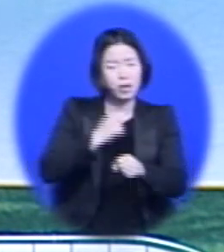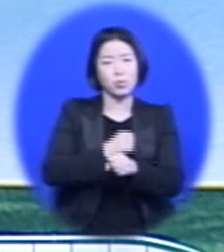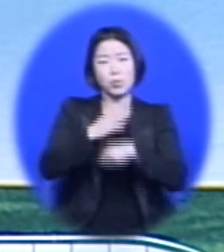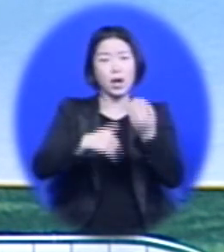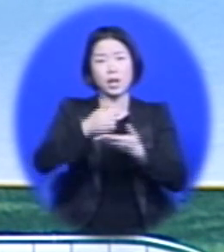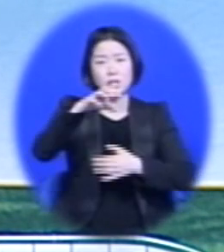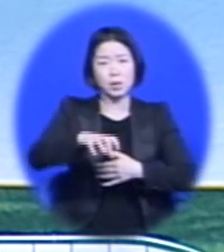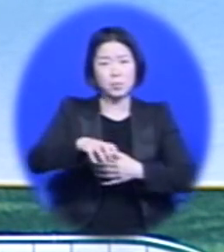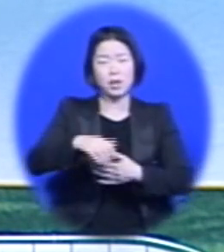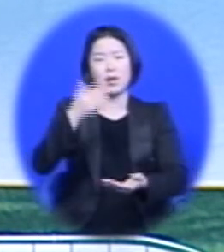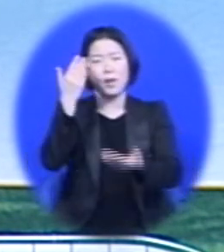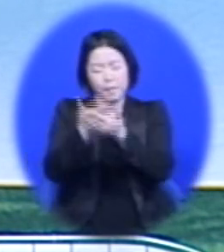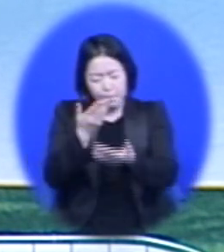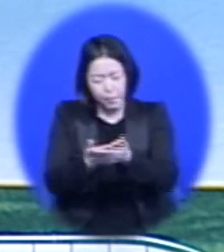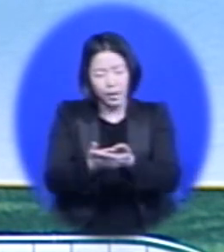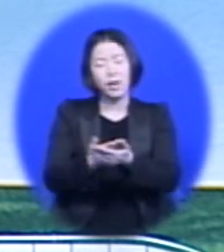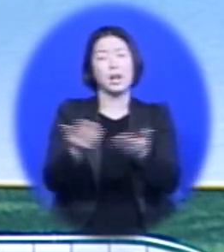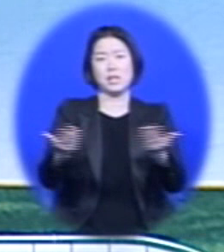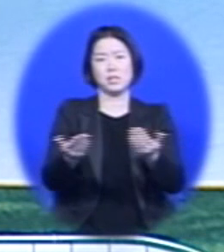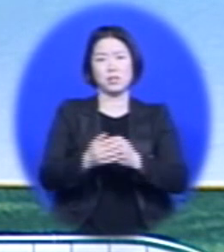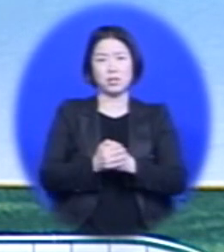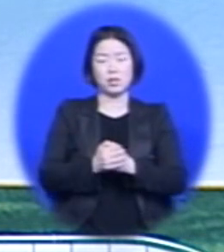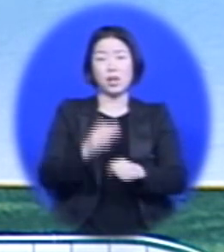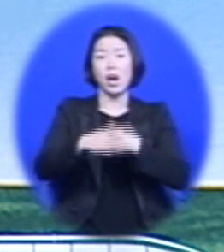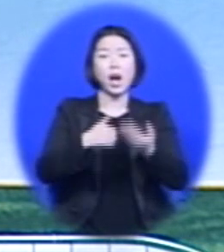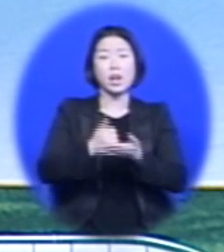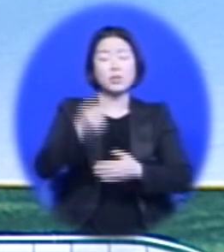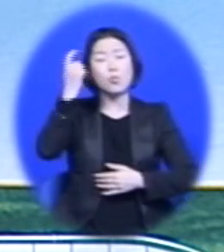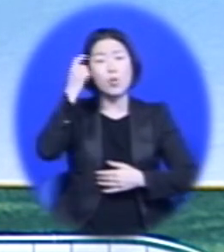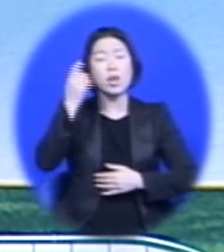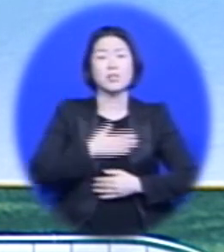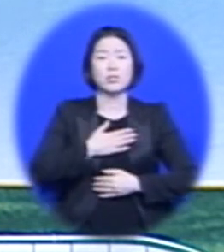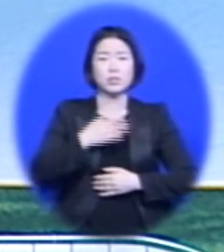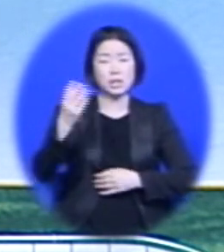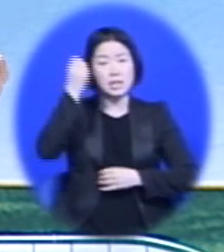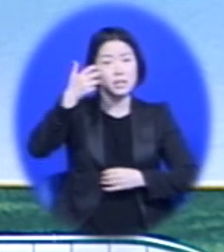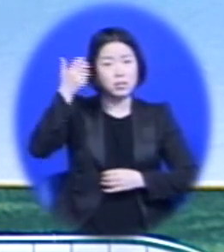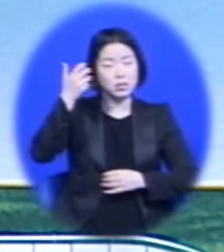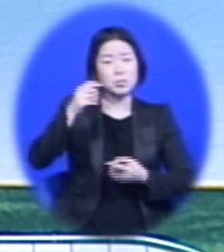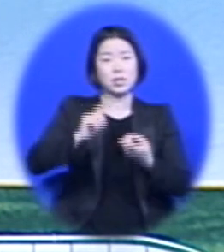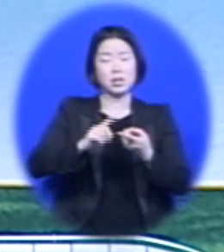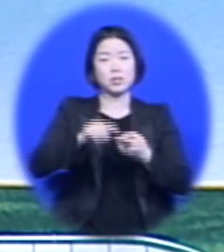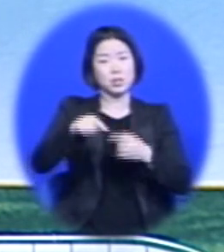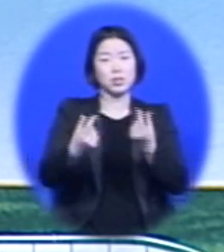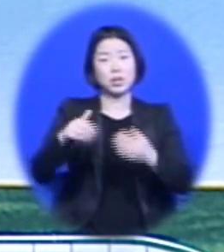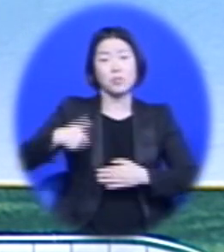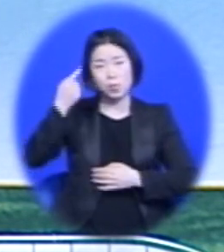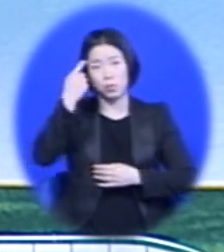정말 하소연할 일 아닙니까? 하나님, 저는 왜 성령님에 대해서 이렇게 모릅니까?